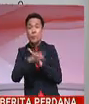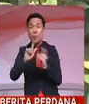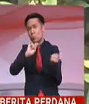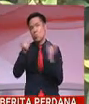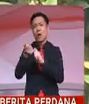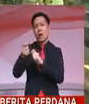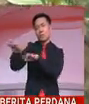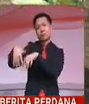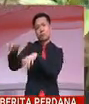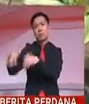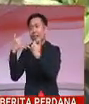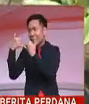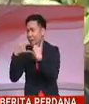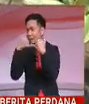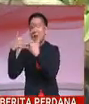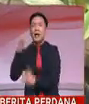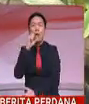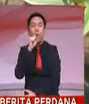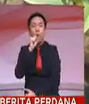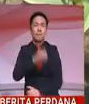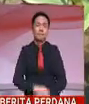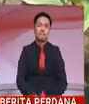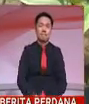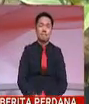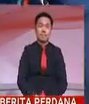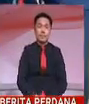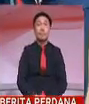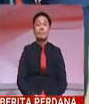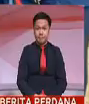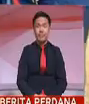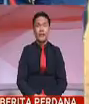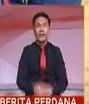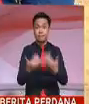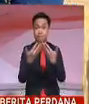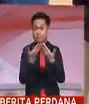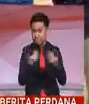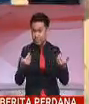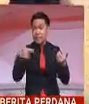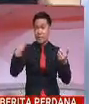manis. INSKEN turut menyeru usahawan mendaftar perniagaan mereka bagi